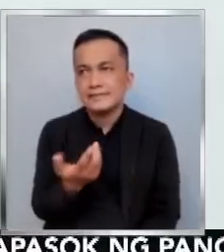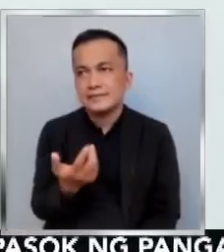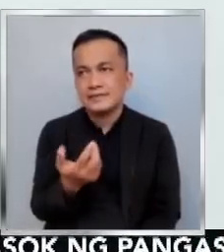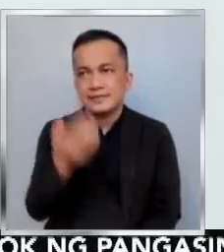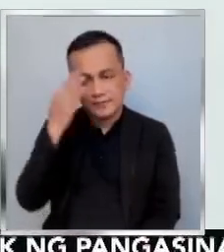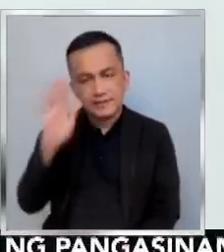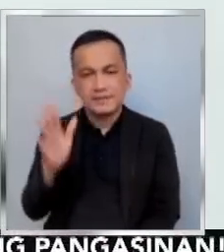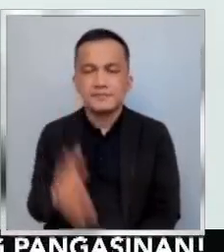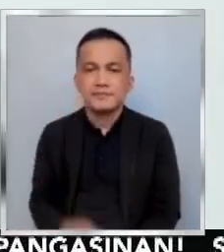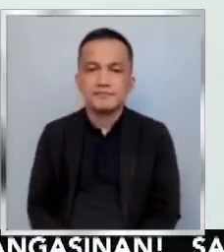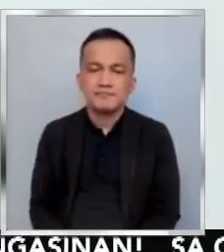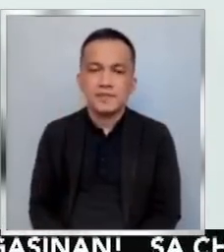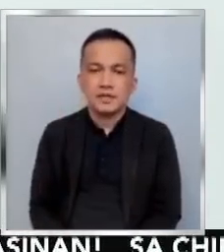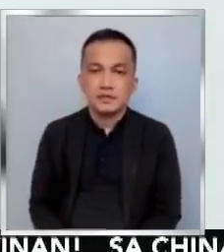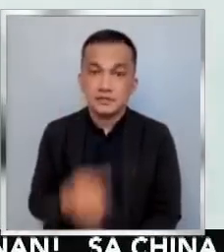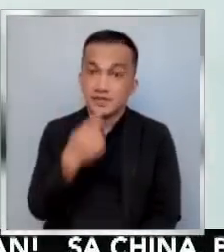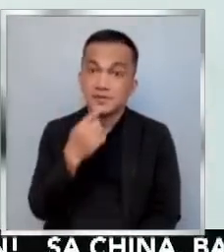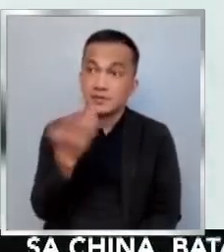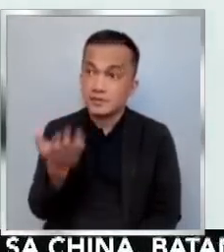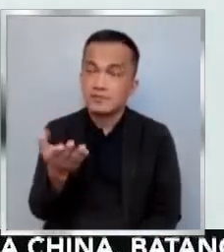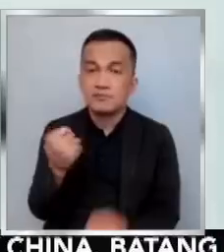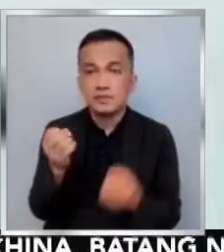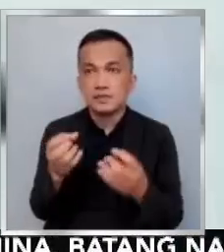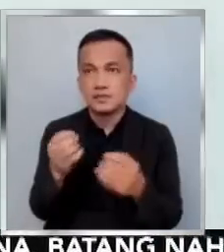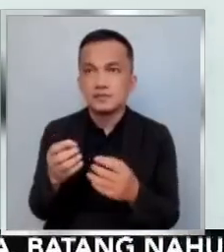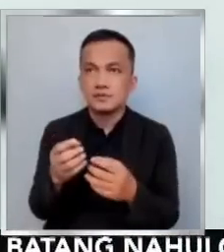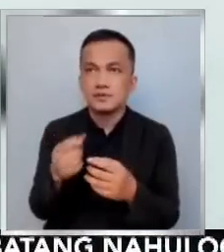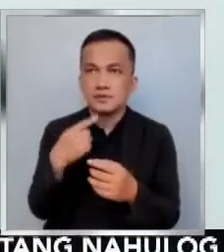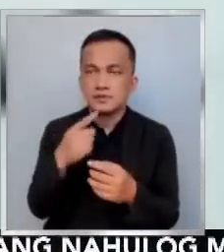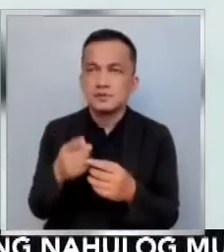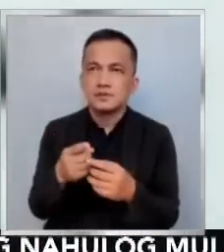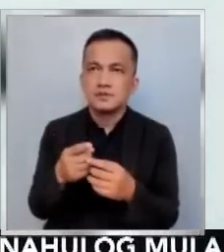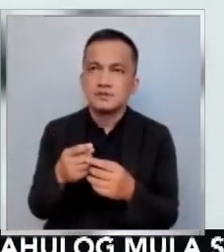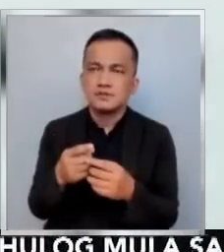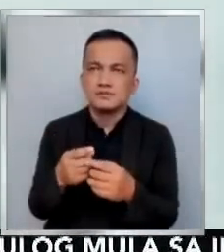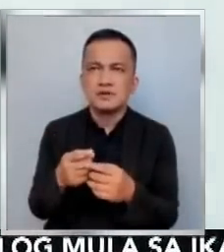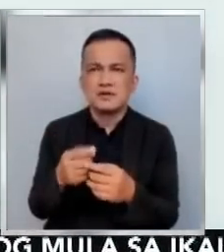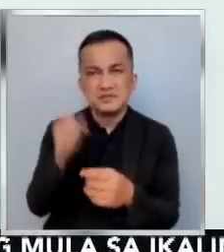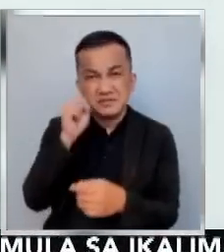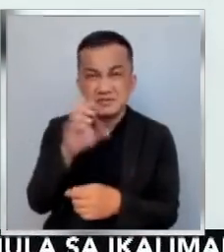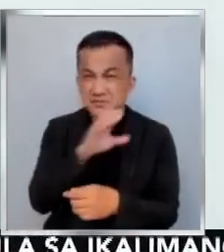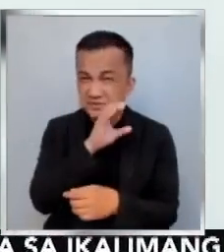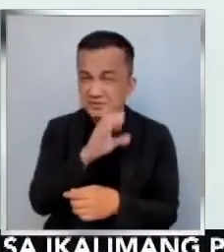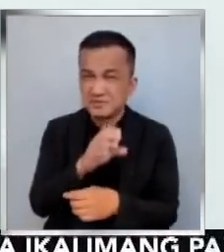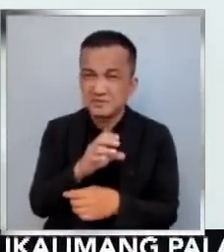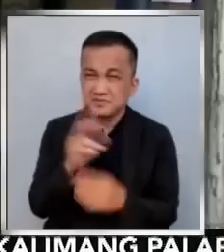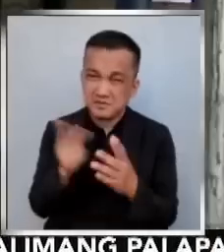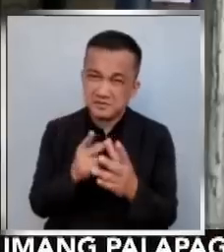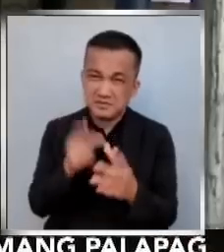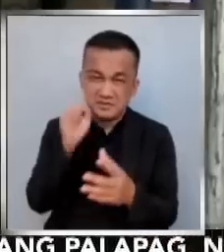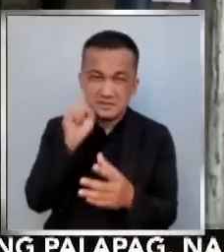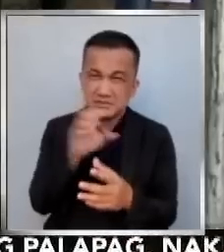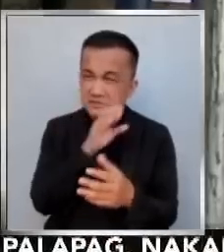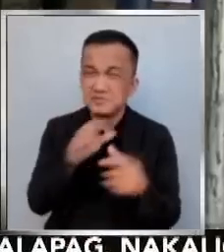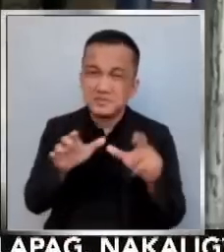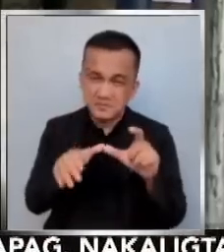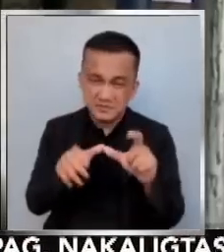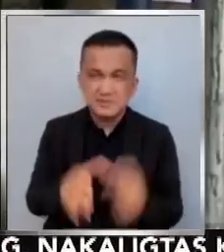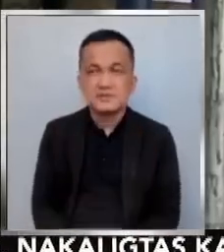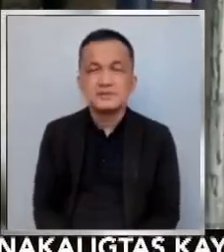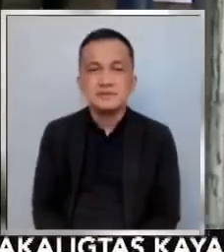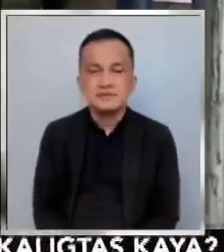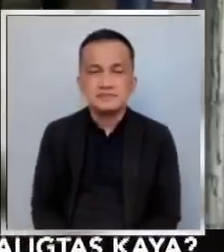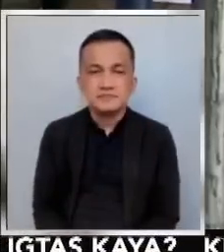Kasi yun nga sabi ko sa inyo, marami rin nagpaparehistro ng mga senior. Siyempre, priority ng senior, PWD. Ang mga